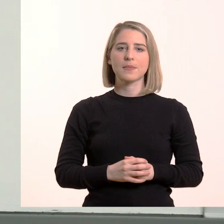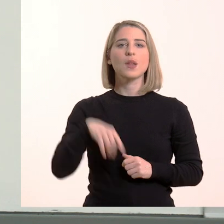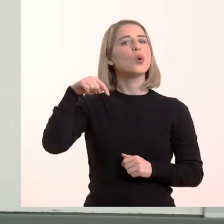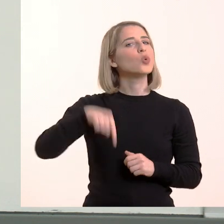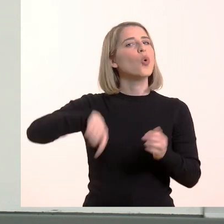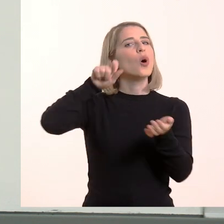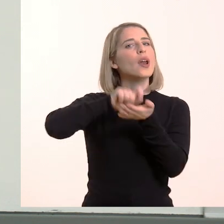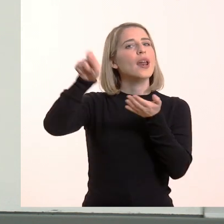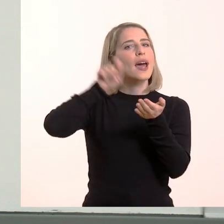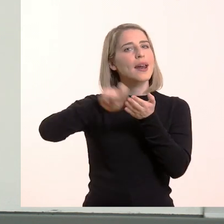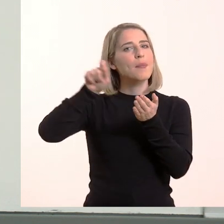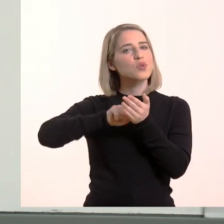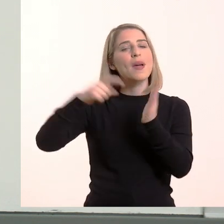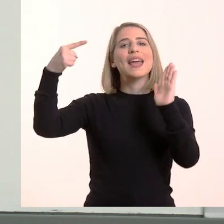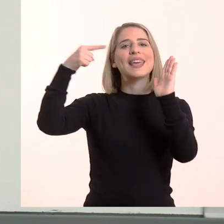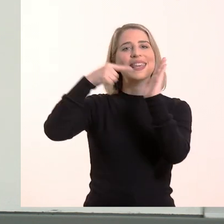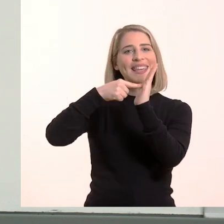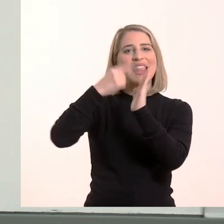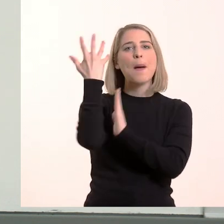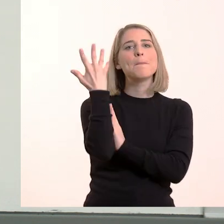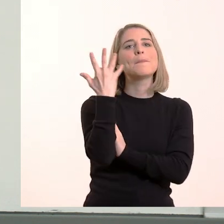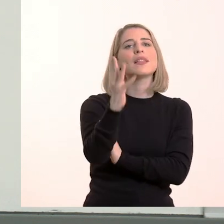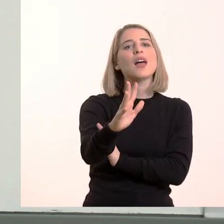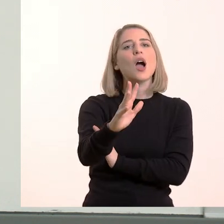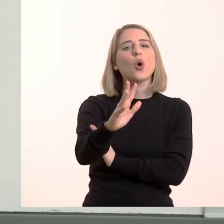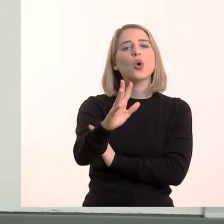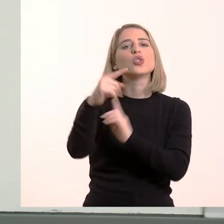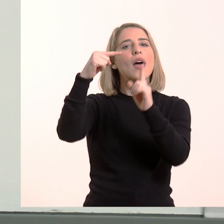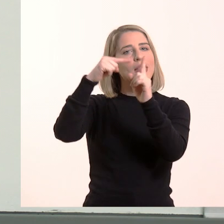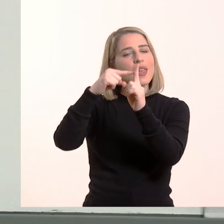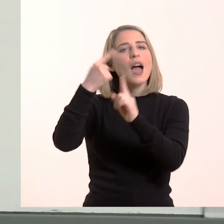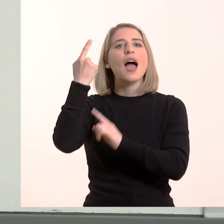τώρα 1500 δια 100.